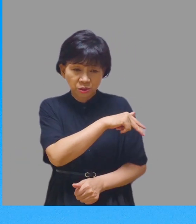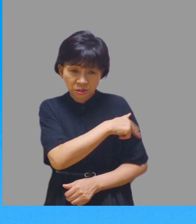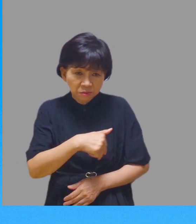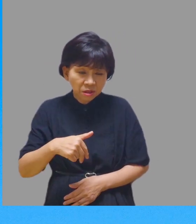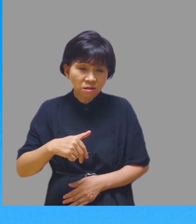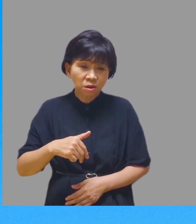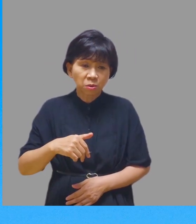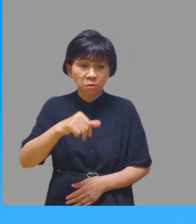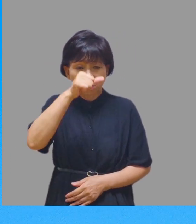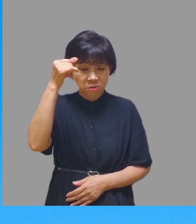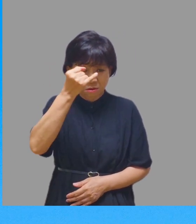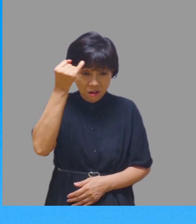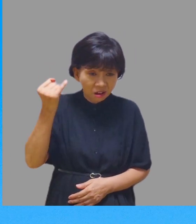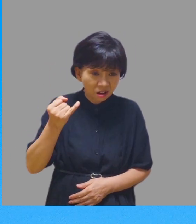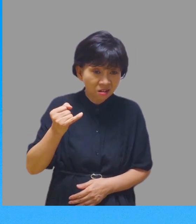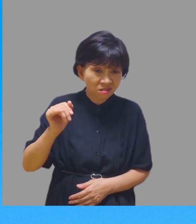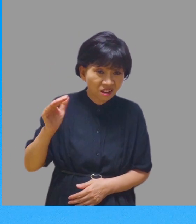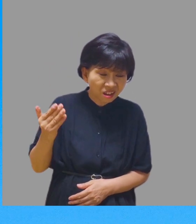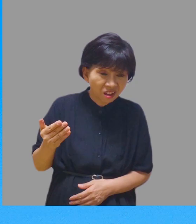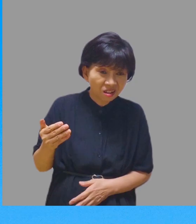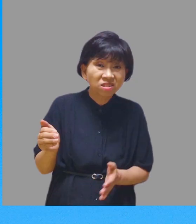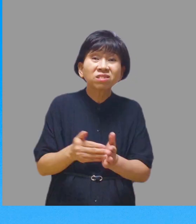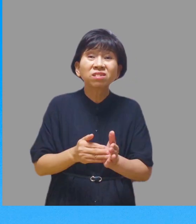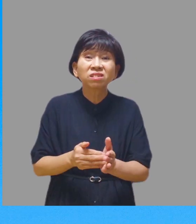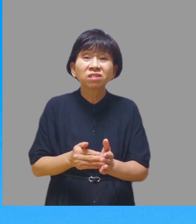간혹 마음이 너무 아플 때가 있어요.